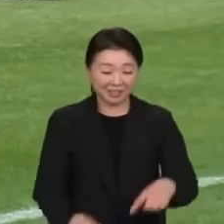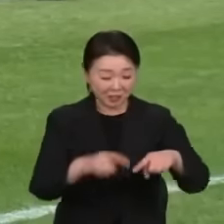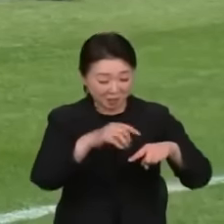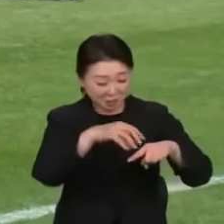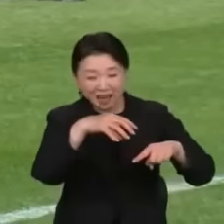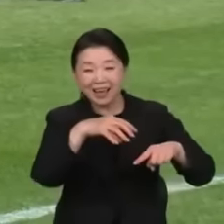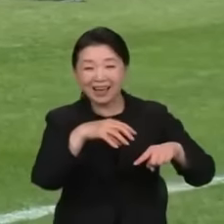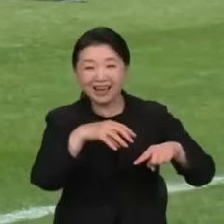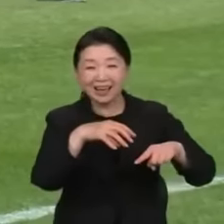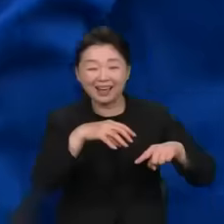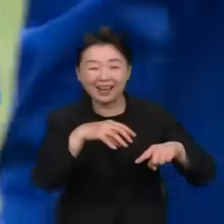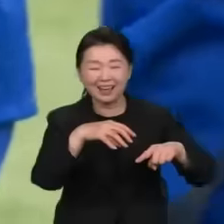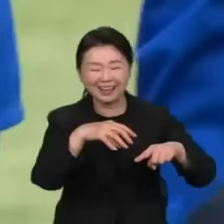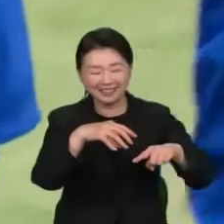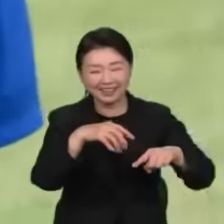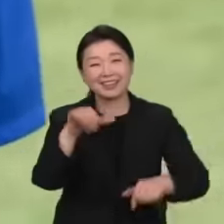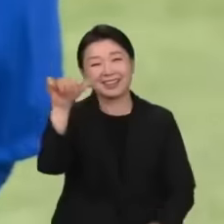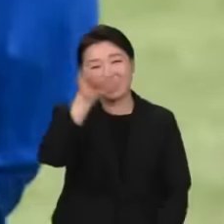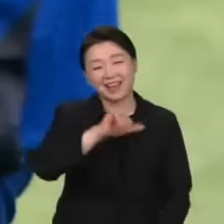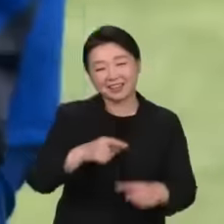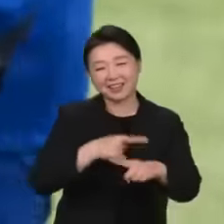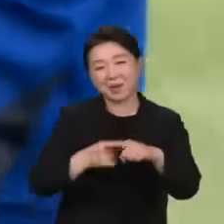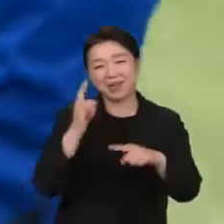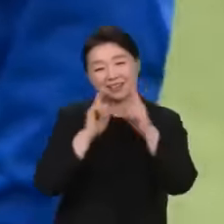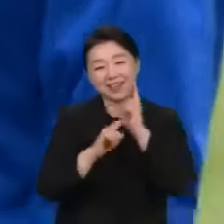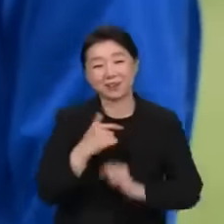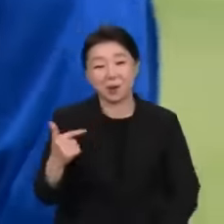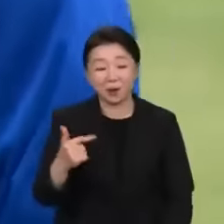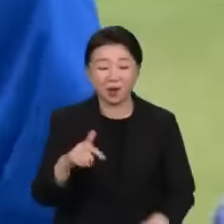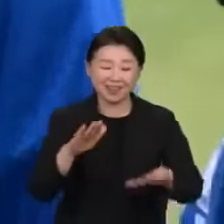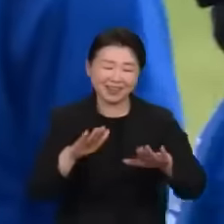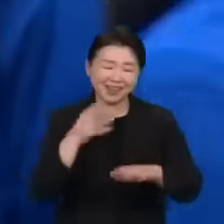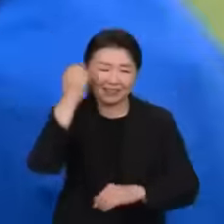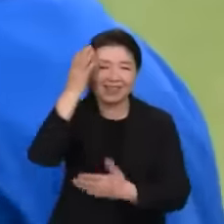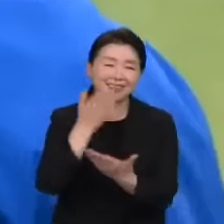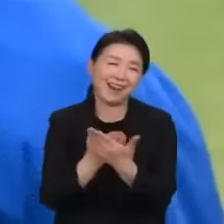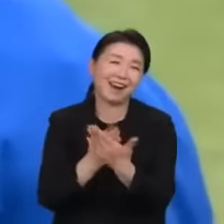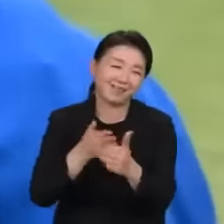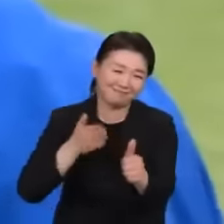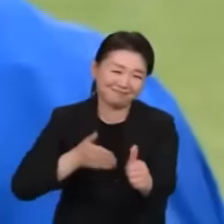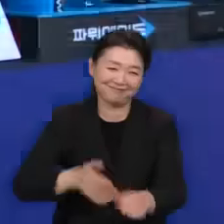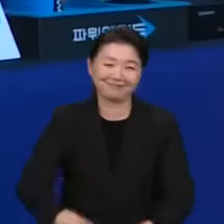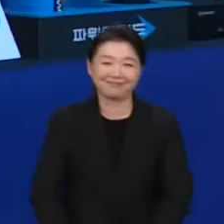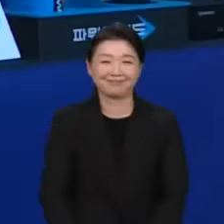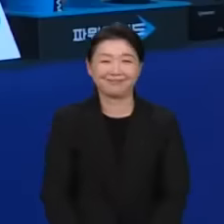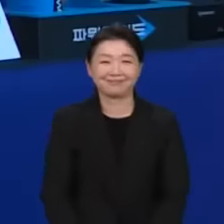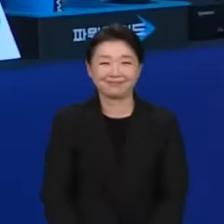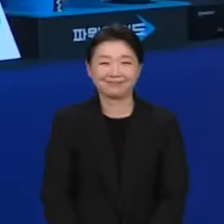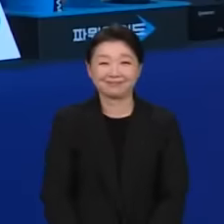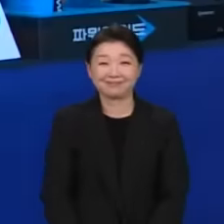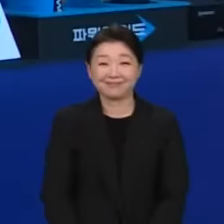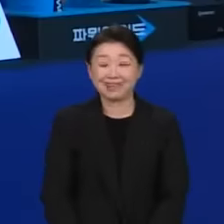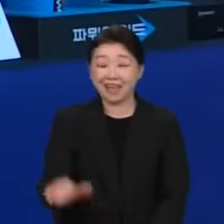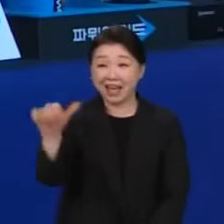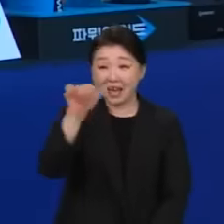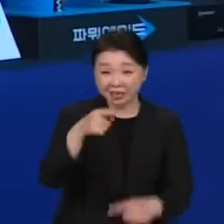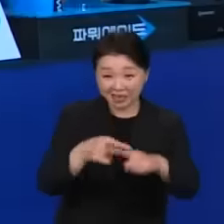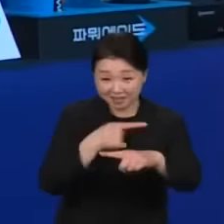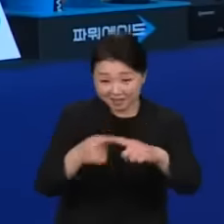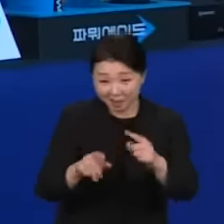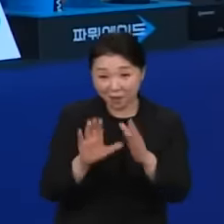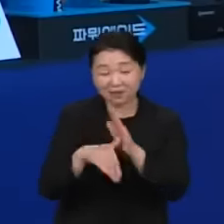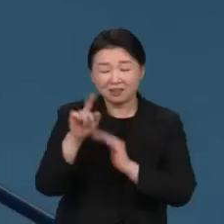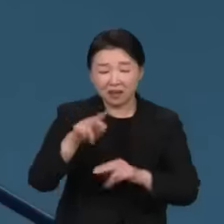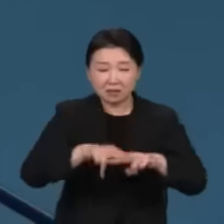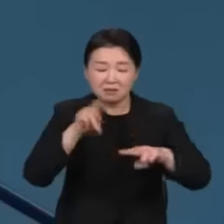손가락은 아시안컵의 상처로 남았는데 손흥민은 이젠 그걸 잊어달라고 당부했습니다. 아시안컵 직후 은퇴를